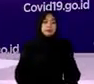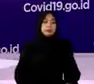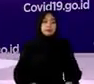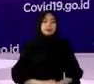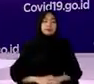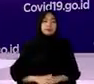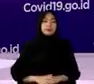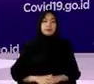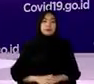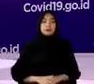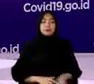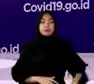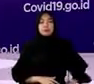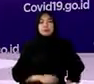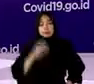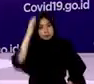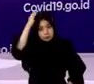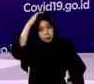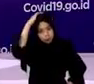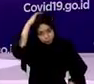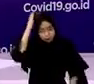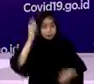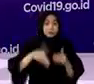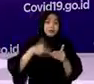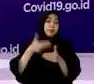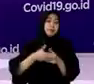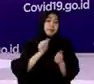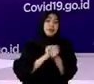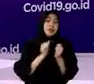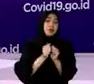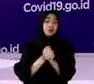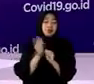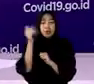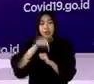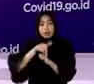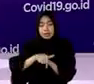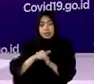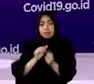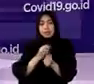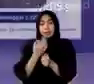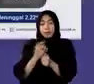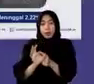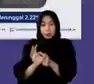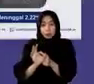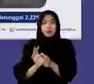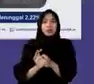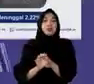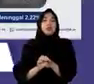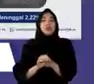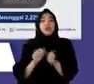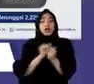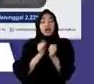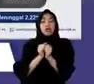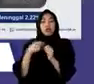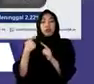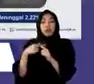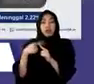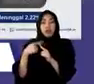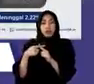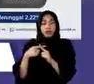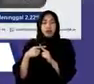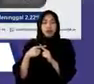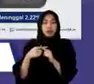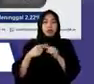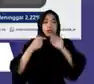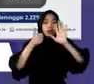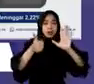Selanjutnya, saya akan membacakan update kasus COVID-19. Pada hari ini terjadi penambahan kasus positif